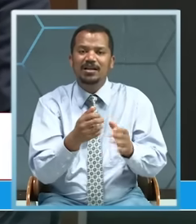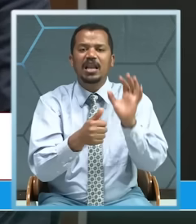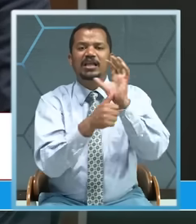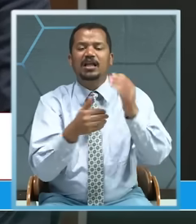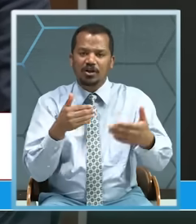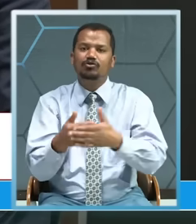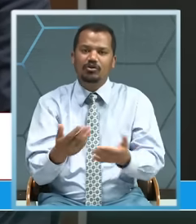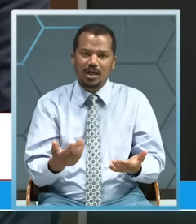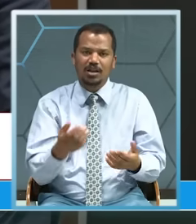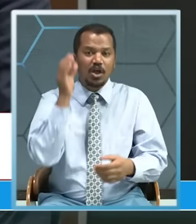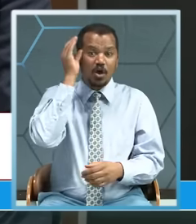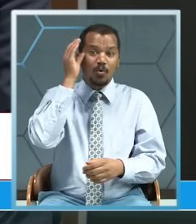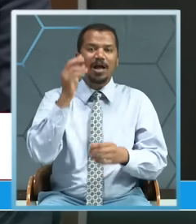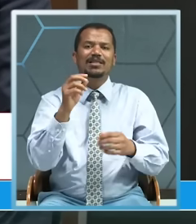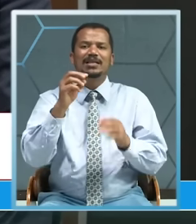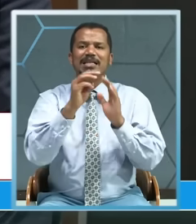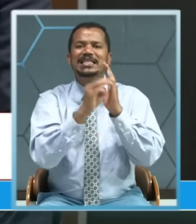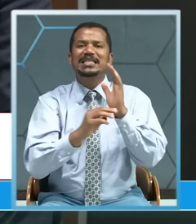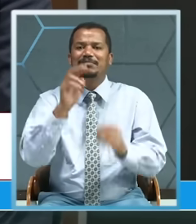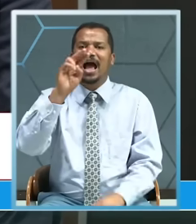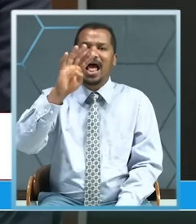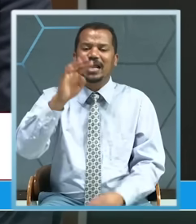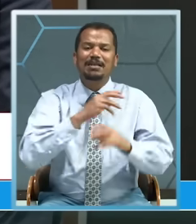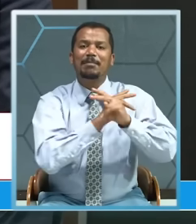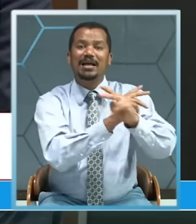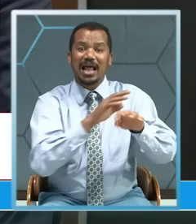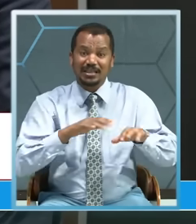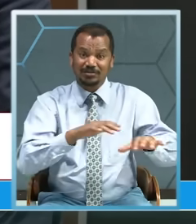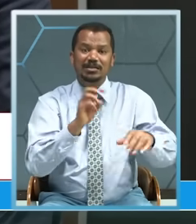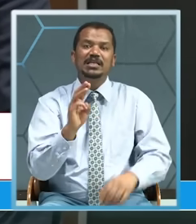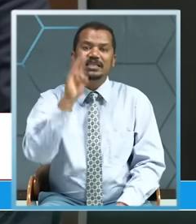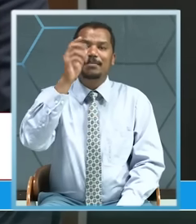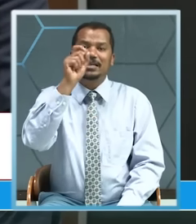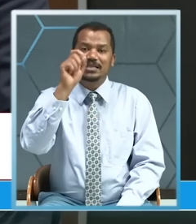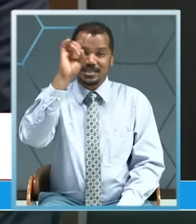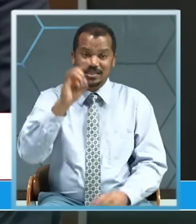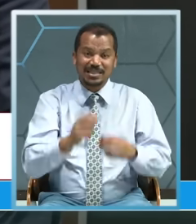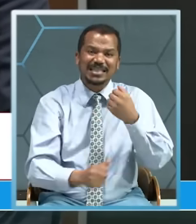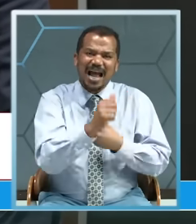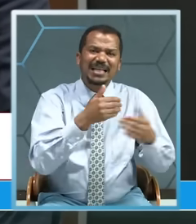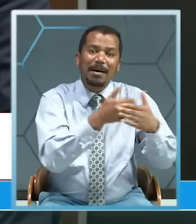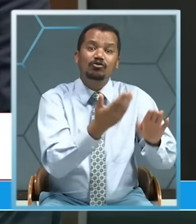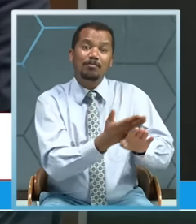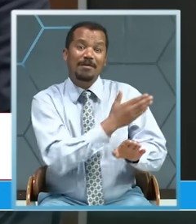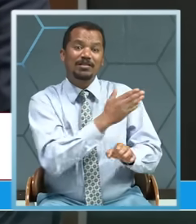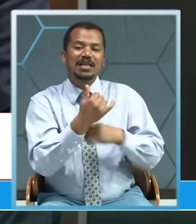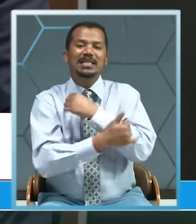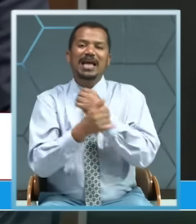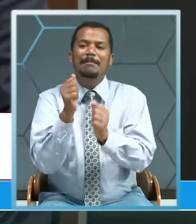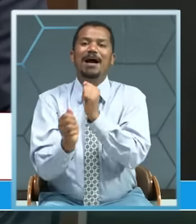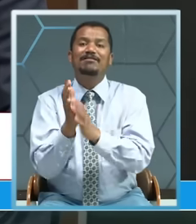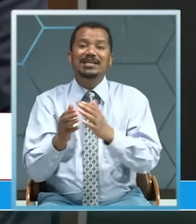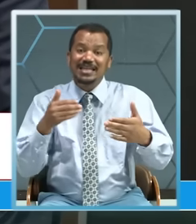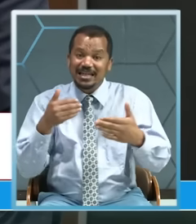ሰነድ ለኢሳት ደርሶታል። ህዋት ጥቅምት 24 ቀን በመከላከያ ሰራዊት ሰሜን እዝ ላይ ጥቃት ከመፈጸሙ በፊት